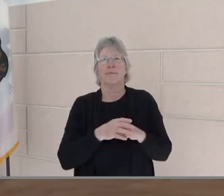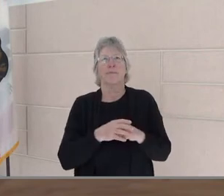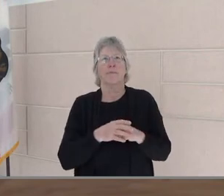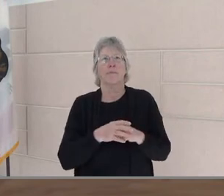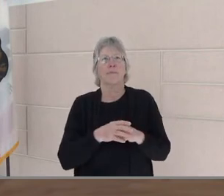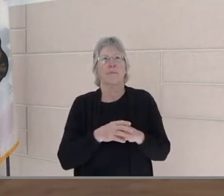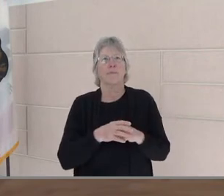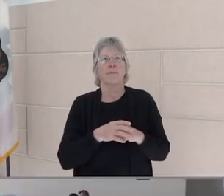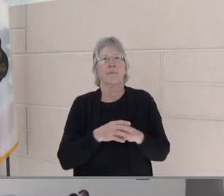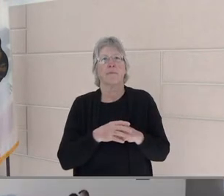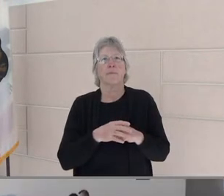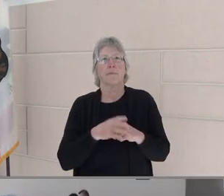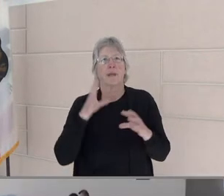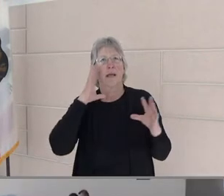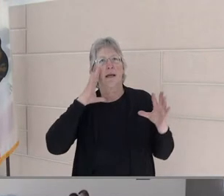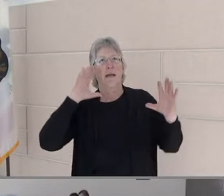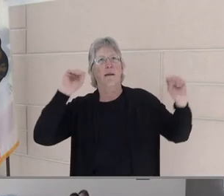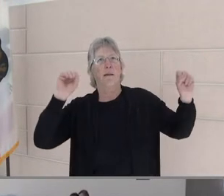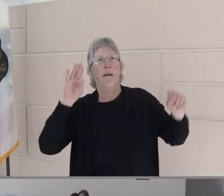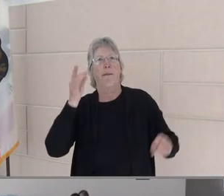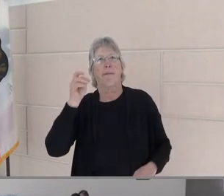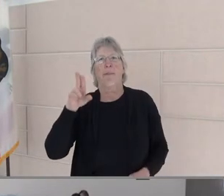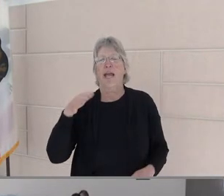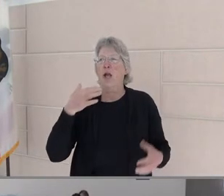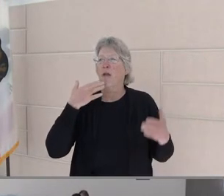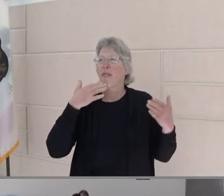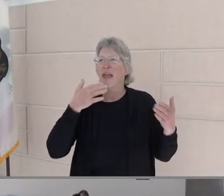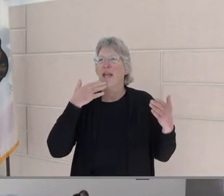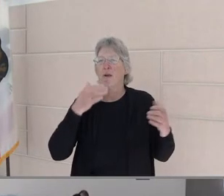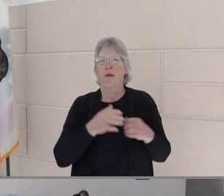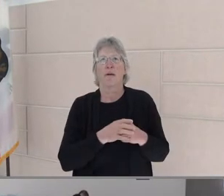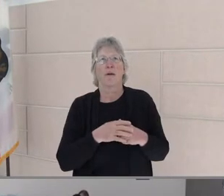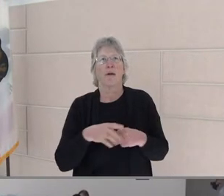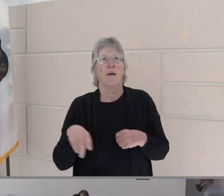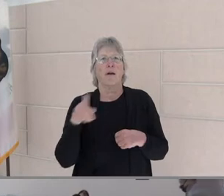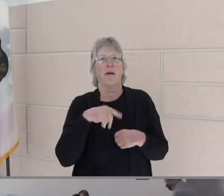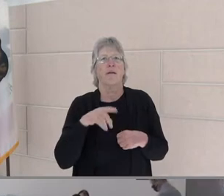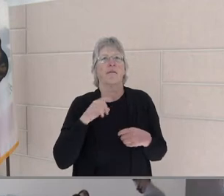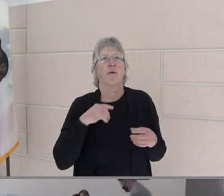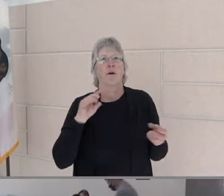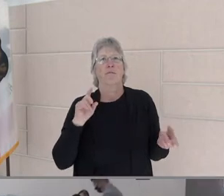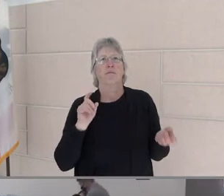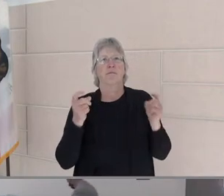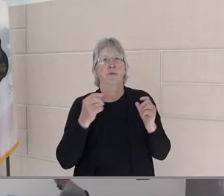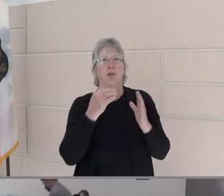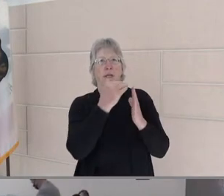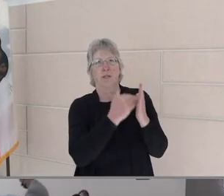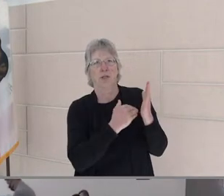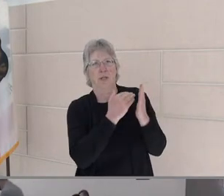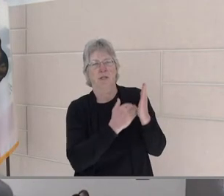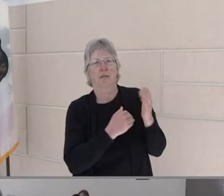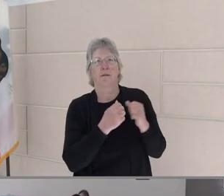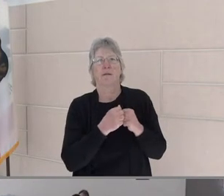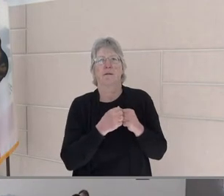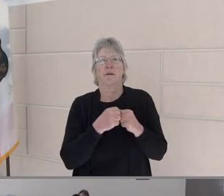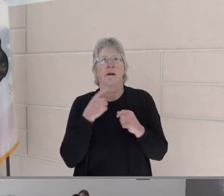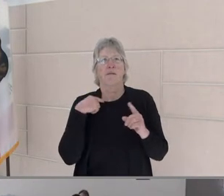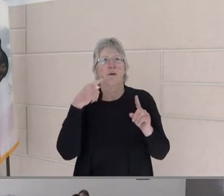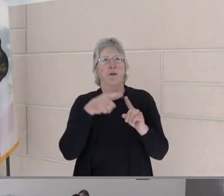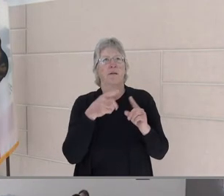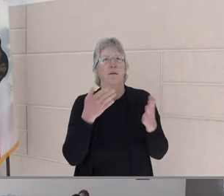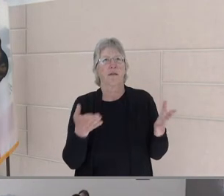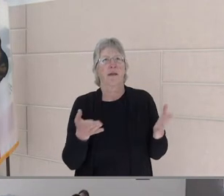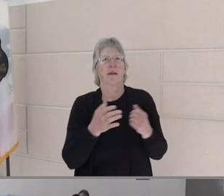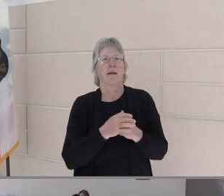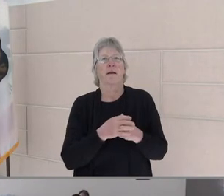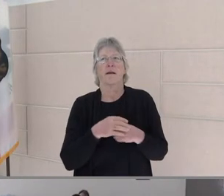ក្នុងរបស់អ្នកស្រីនេះដូច្នេះសូមឲ្យដកទៅ Baker ធ្វើការថ្លែងការមុនសូមអរគុណដោយបានធ្វើការកែប្រែកិច្ចការ